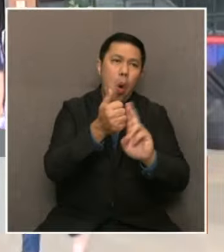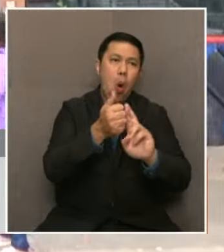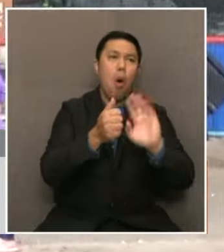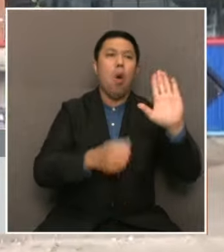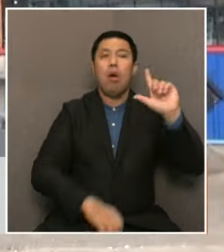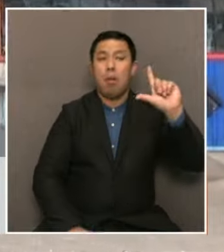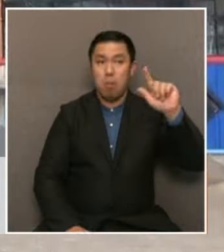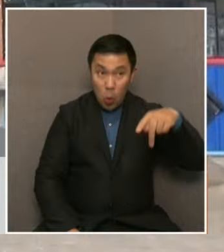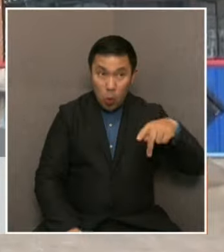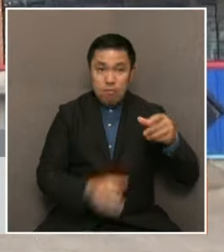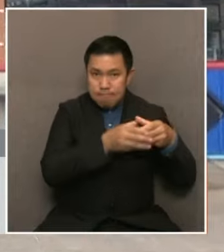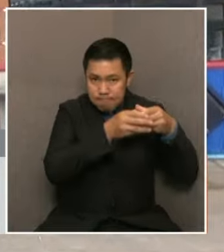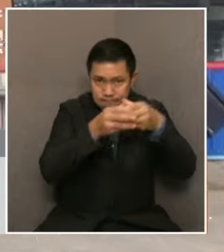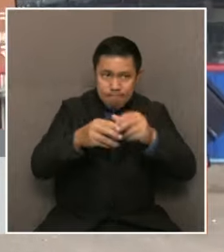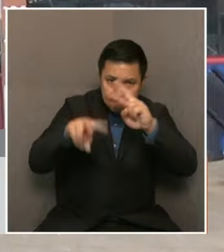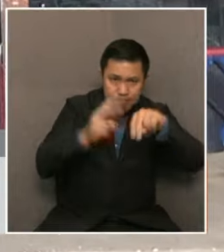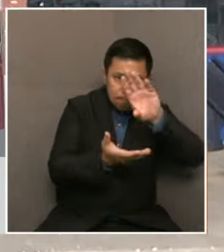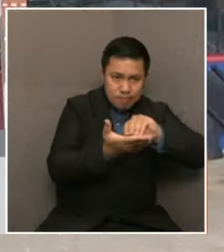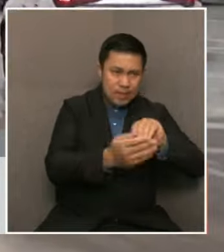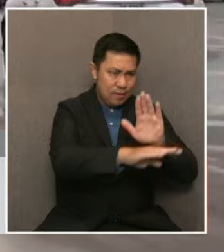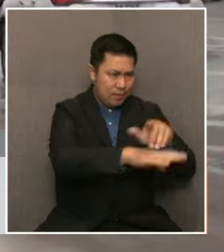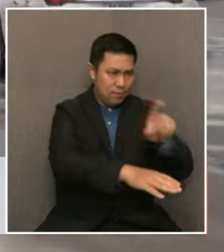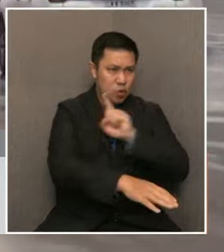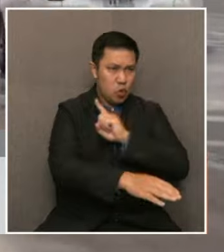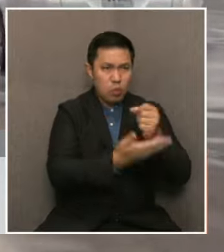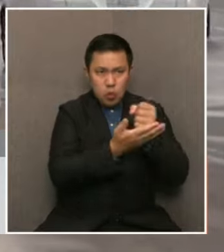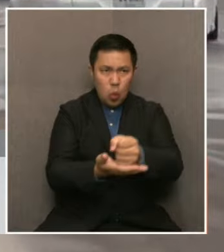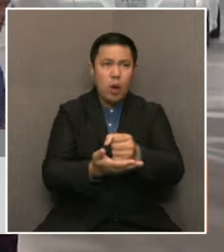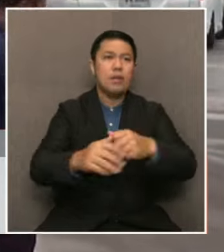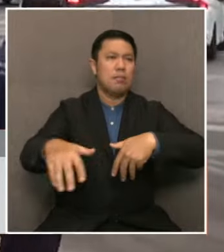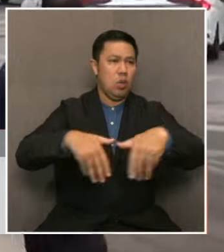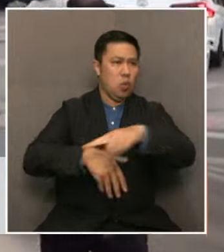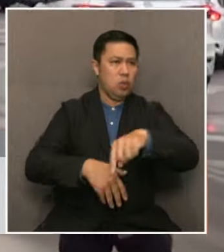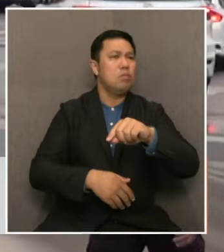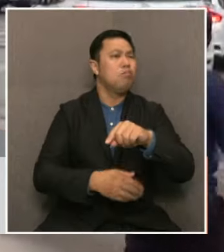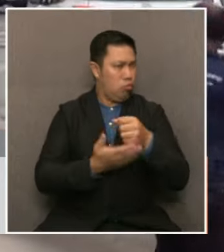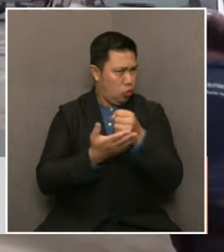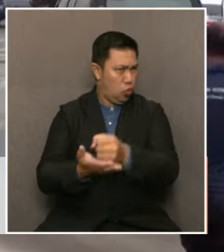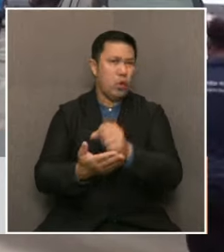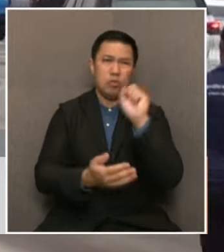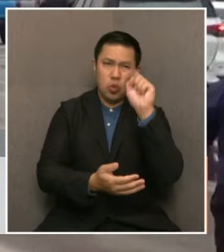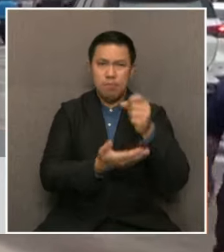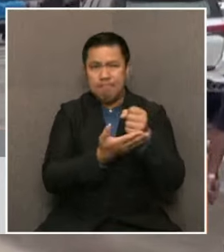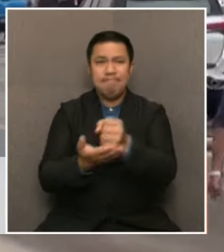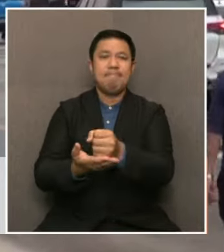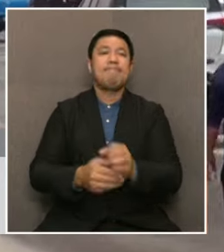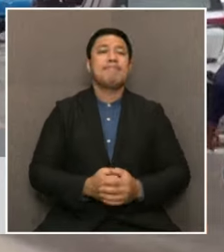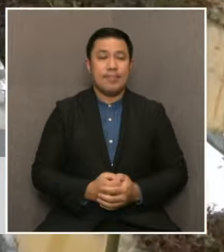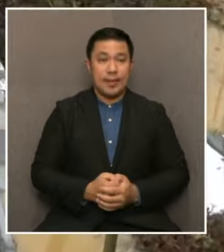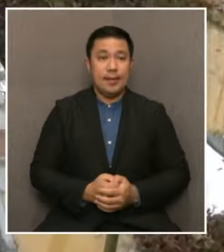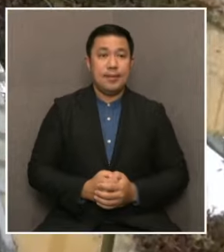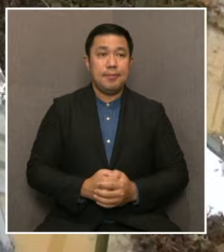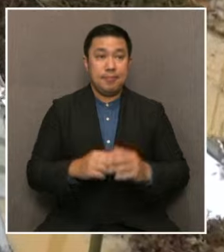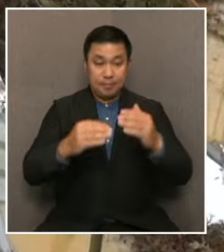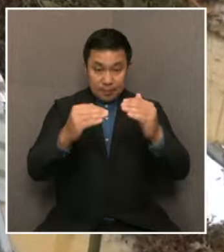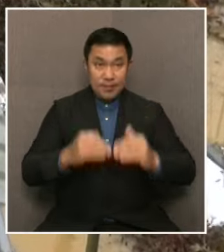ายพร้อมกับกำชับเจ้าหน้าที่ให้เร่งเข้าไปช่วยเหลือประชาชนที่ได้รับผลกระทบแล้วครับ ส่วนทางด้านกรมอุ